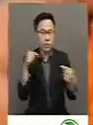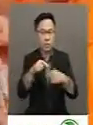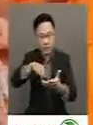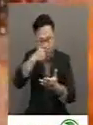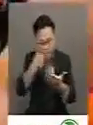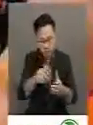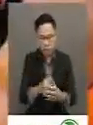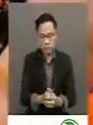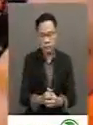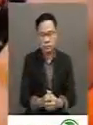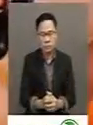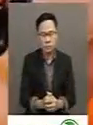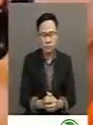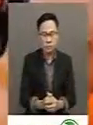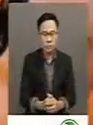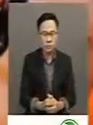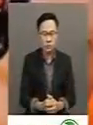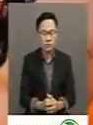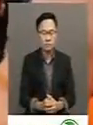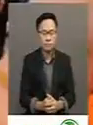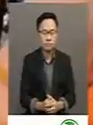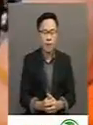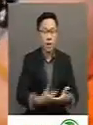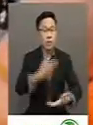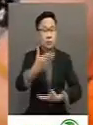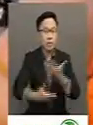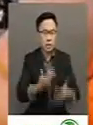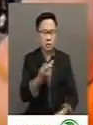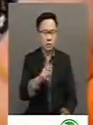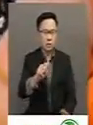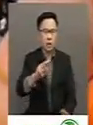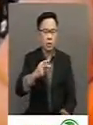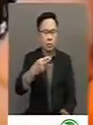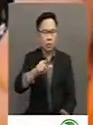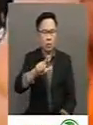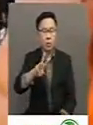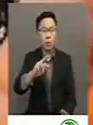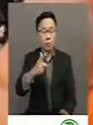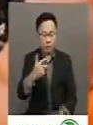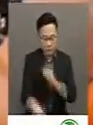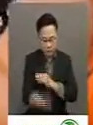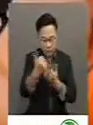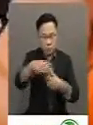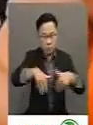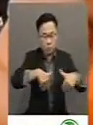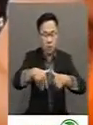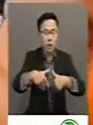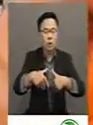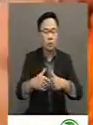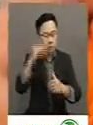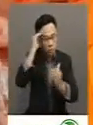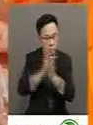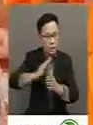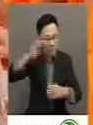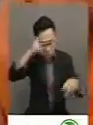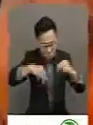เนาะ ค่ะไปที่บริเวณตลาดกลางคลองหลวงกันบ้าง นะคะเช้าวันนี้มีรายงานเข้ามานะคะว่ามีประชาชนทหารรวมไปถึงตำร